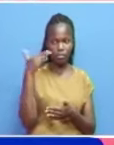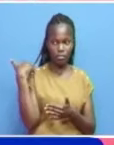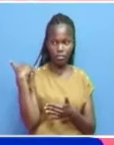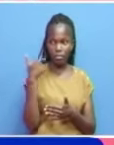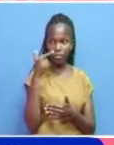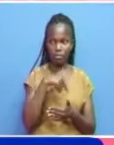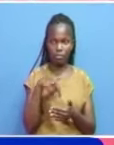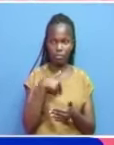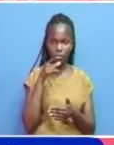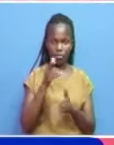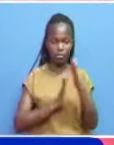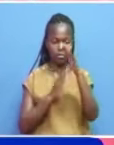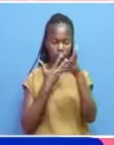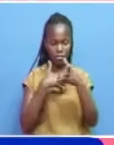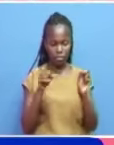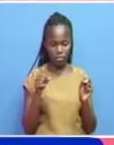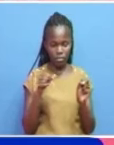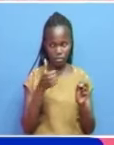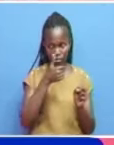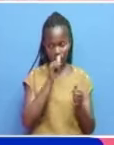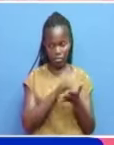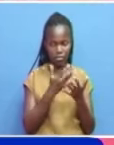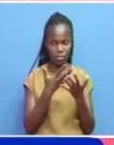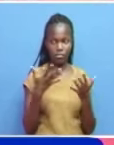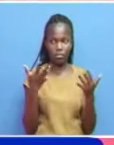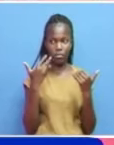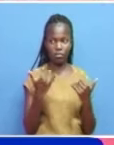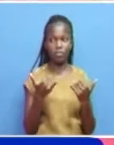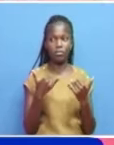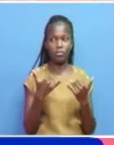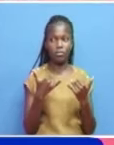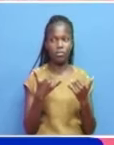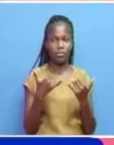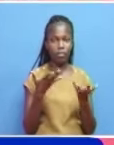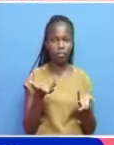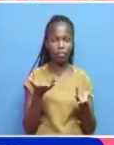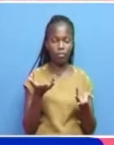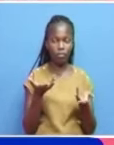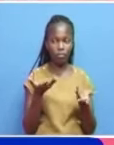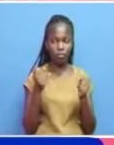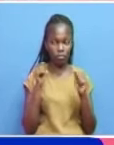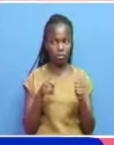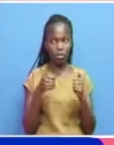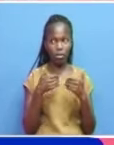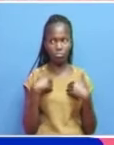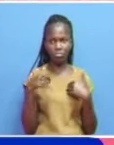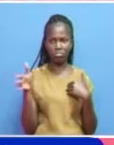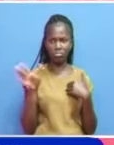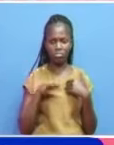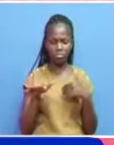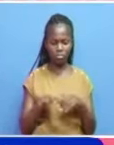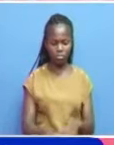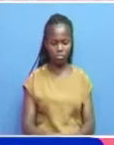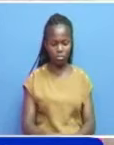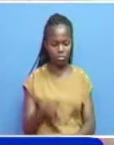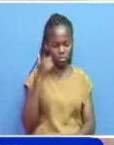really a deputy of any sort. That thing has now been reduced to a puppet position. And it can be taken elsewhere